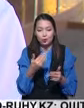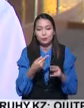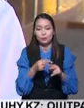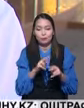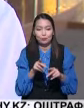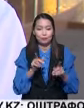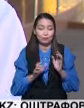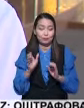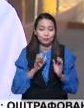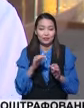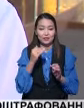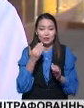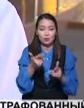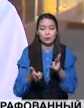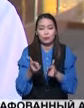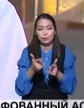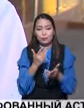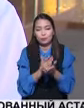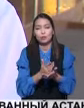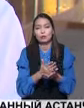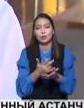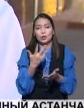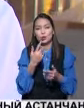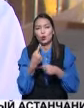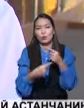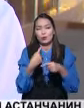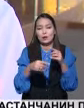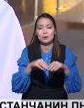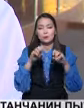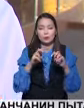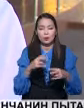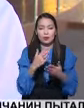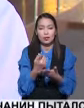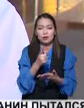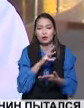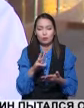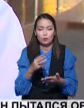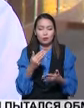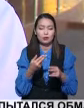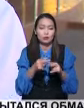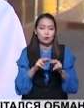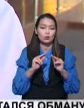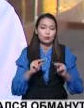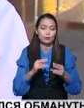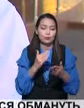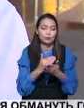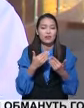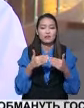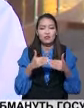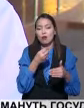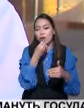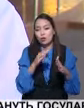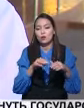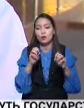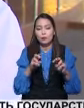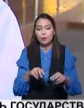Институт ядерной физики, мы подготовили не менее 3 поколений специалистов. Обмениваемся опытом, обучаем. Мы выпускаем хороших специалистов.